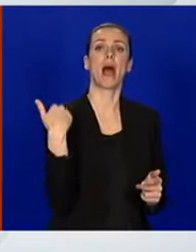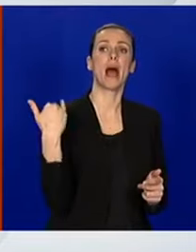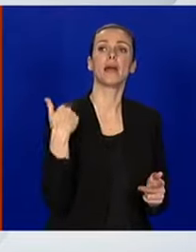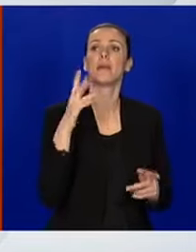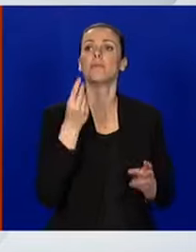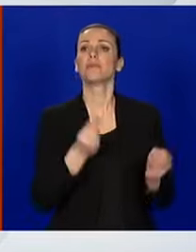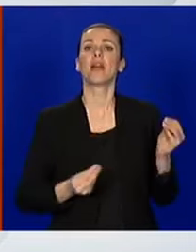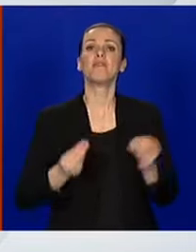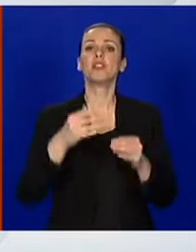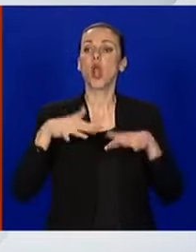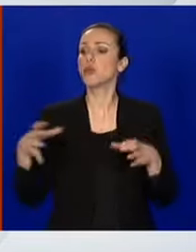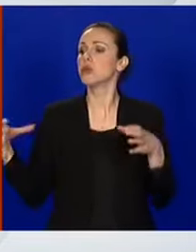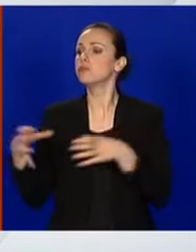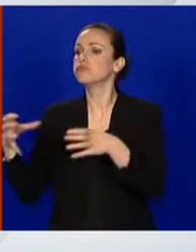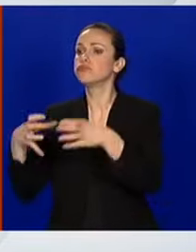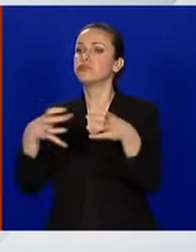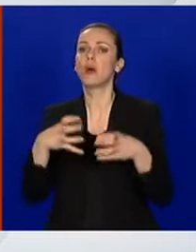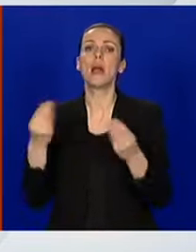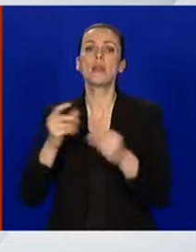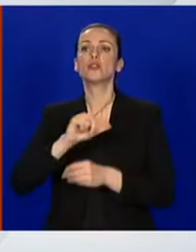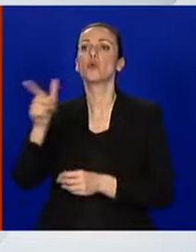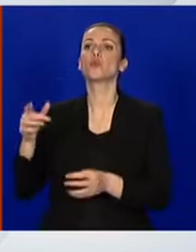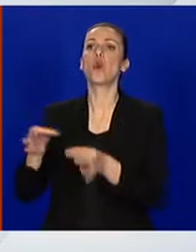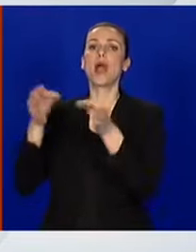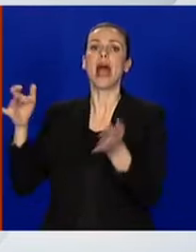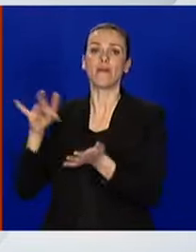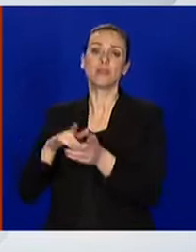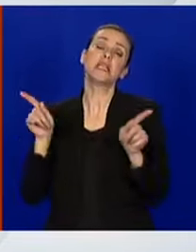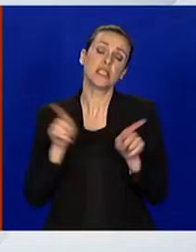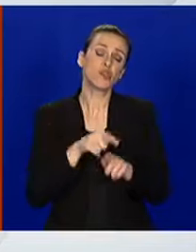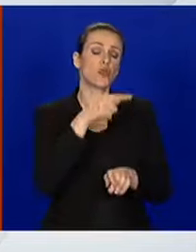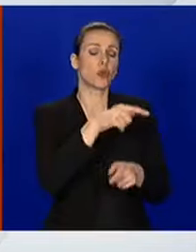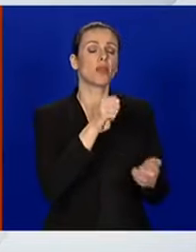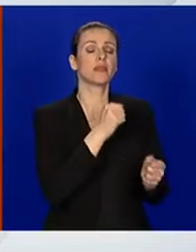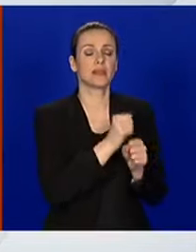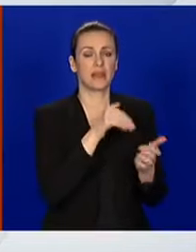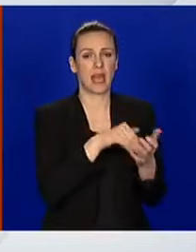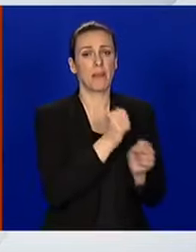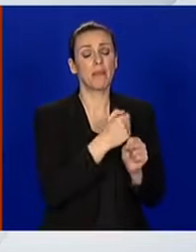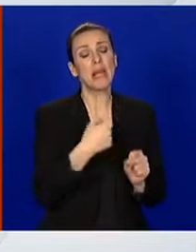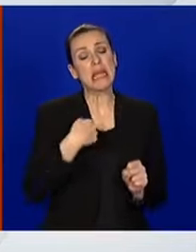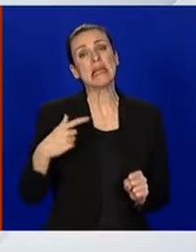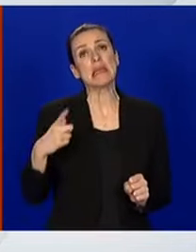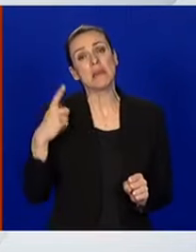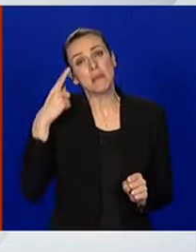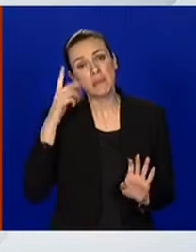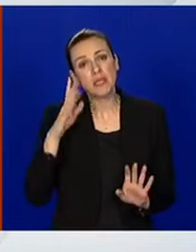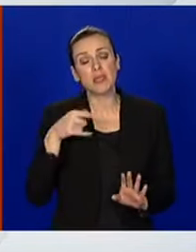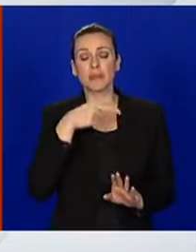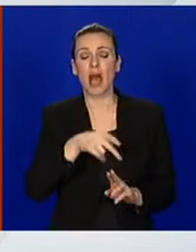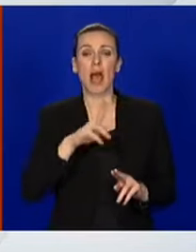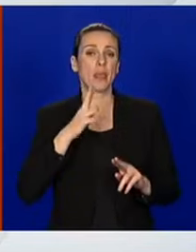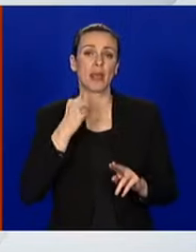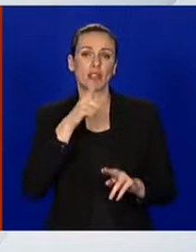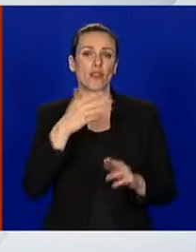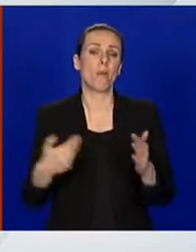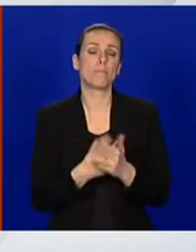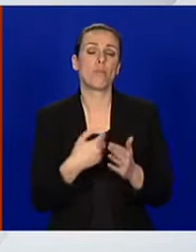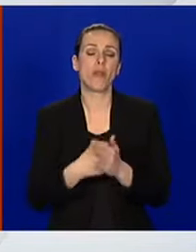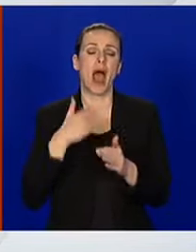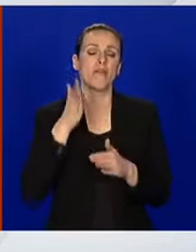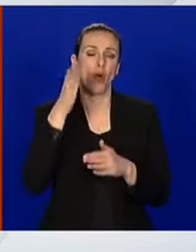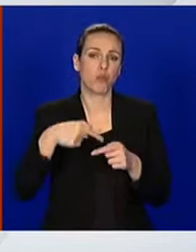povećanom okupljanju ljudi na nekim drugim javnim mjestima. Tako da moje očekivanje je da se ovako nešto neće ponoviti,